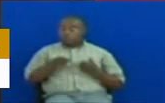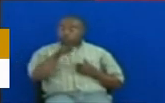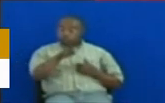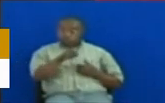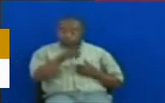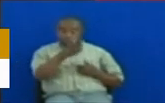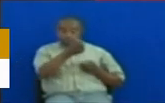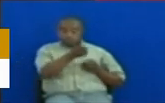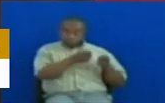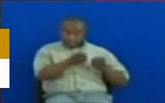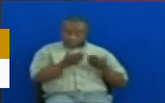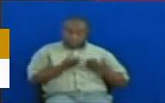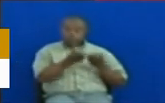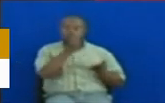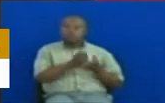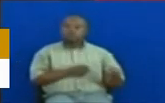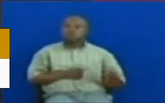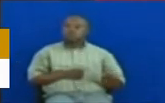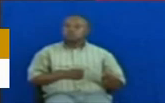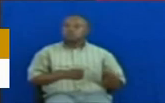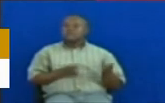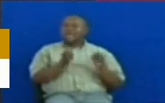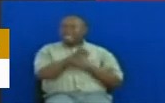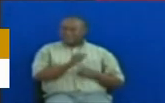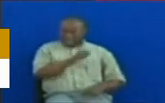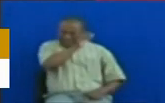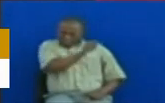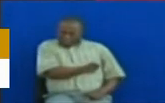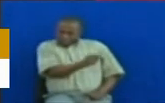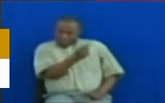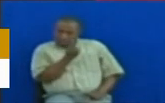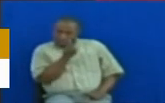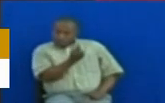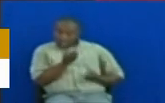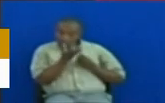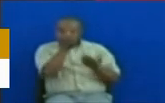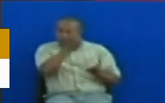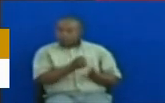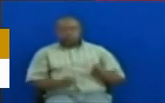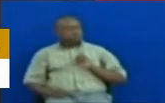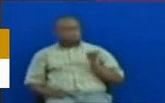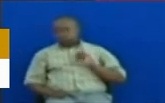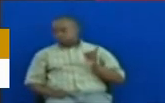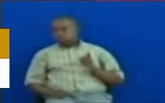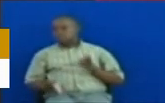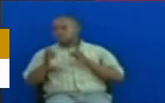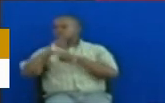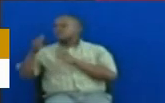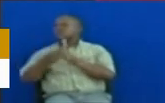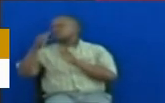a make decision. Lakini huwezi kuwa na individual mmoja ana make decision. Sasa kile kifungu cha sita maana yake ni